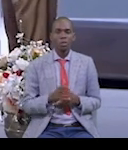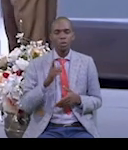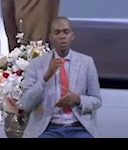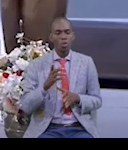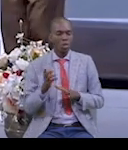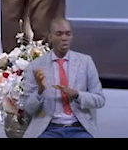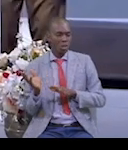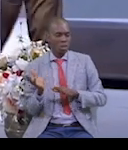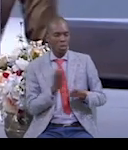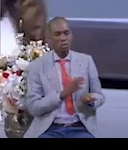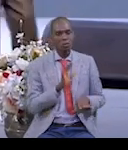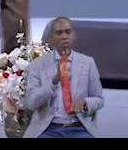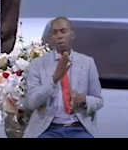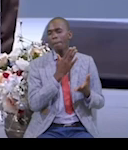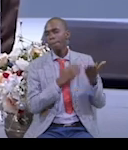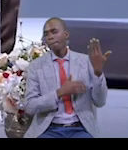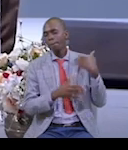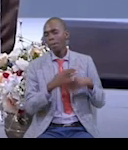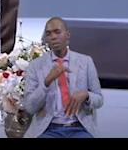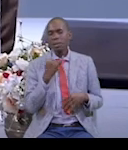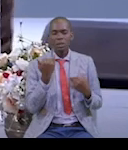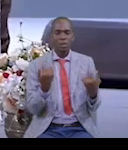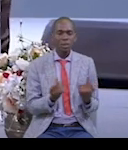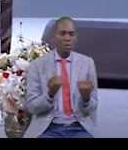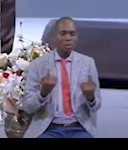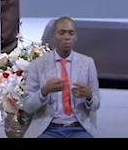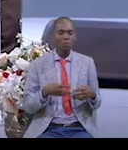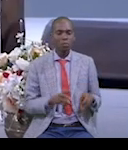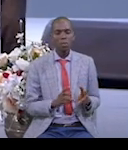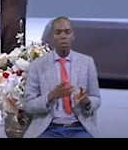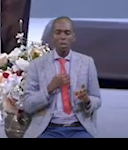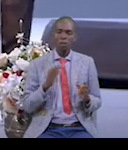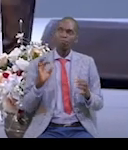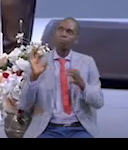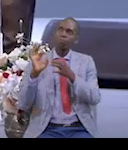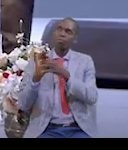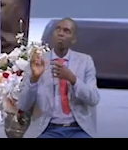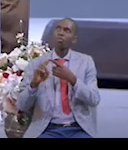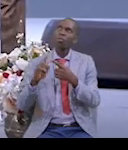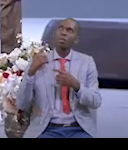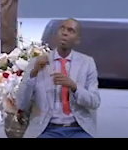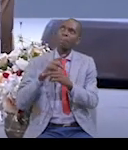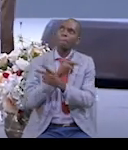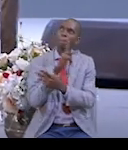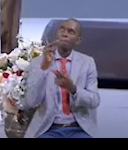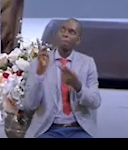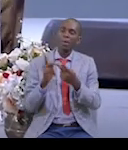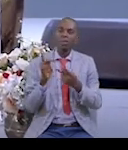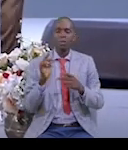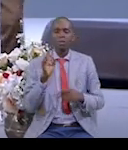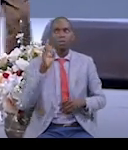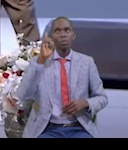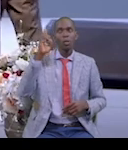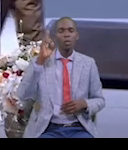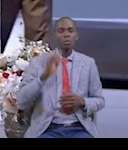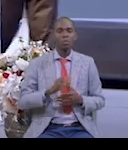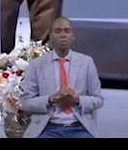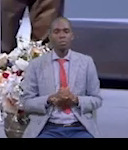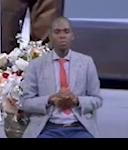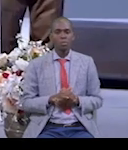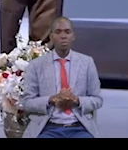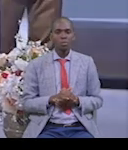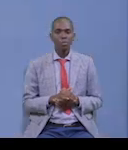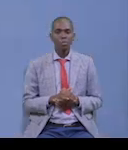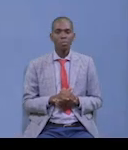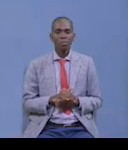the past and you cleave unto the perfect one. గతాన్ని విడిచిపెట్టేస్తాం, పరిపూర్ణమైన వాన్ని అంటి పెట్టుకుని ఉంటాం.